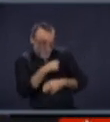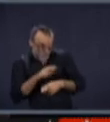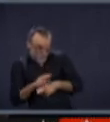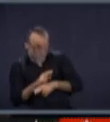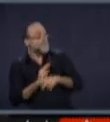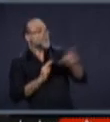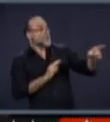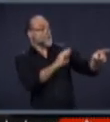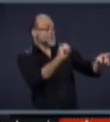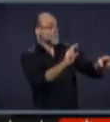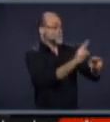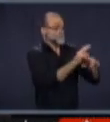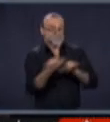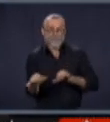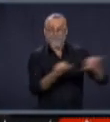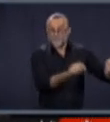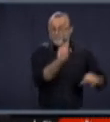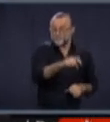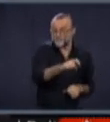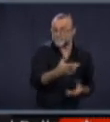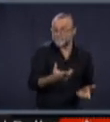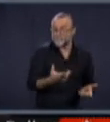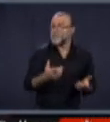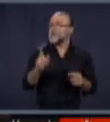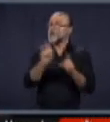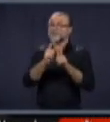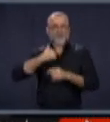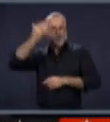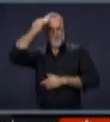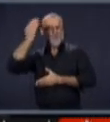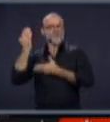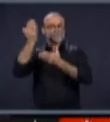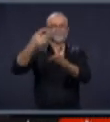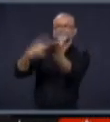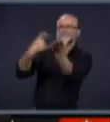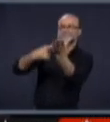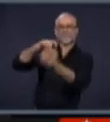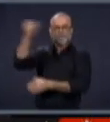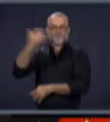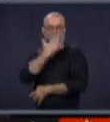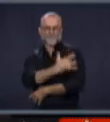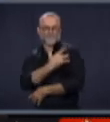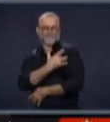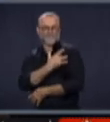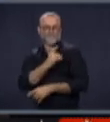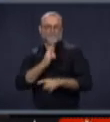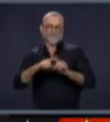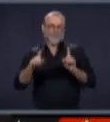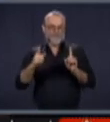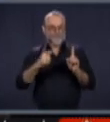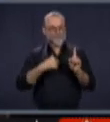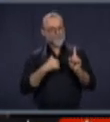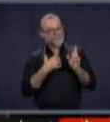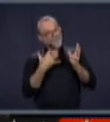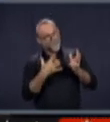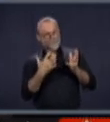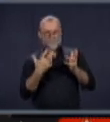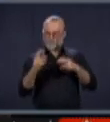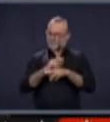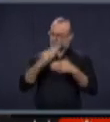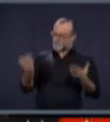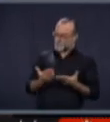provinces utilisent une même application. Je sais qu'il y a d'autres projets à l'étude dans d'autres provinces, mais j'aimerais bien